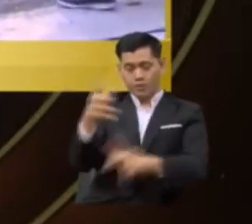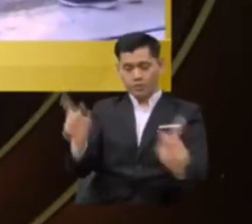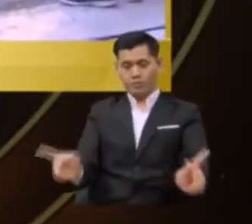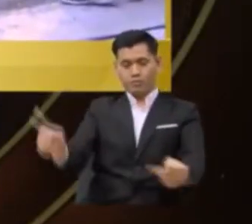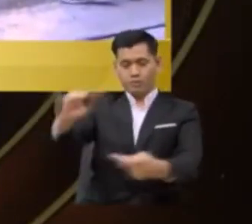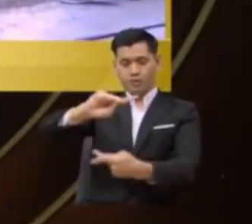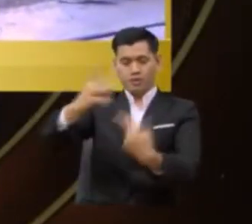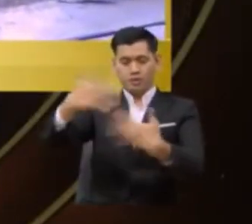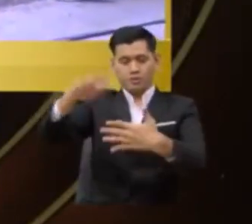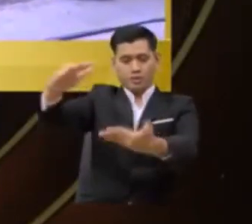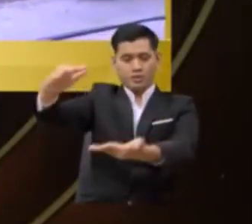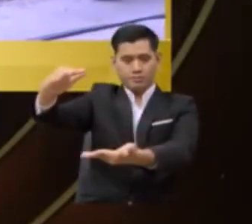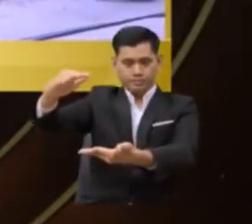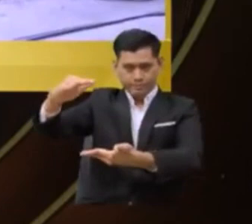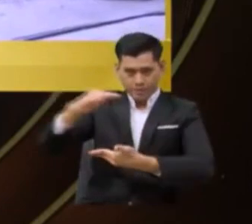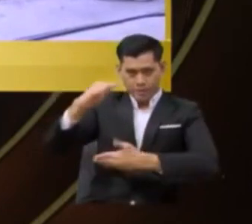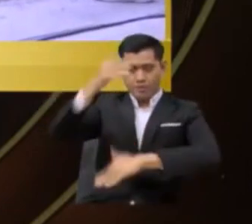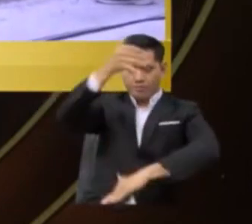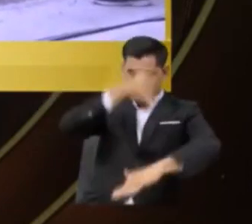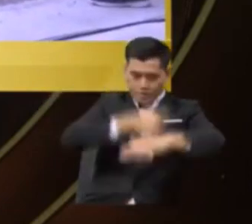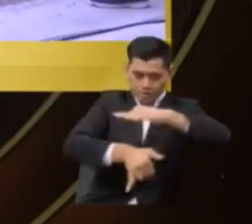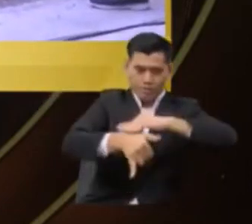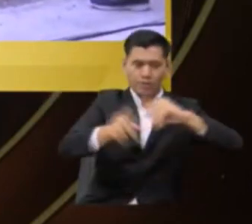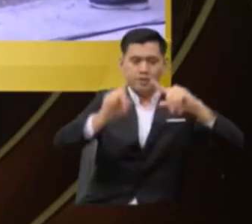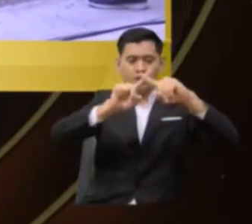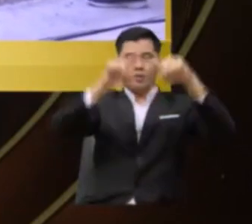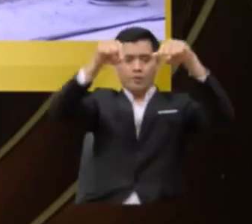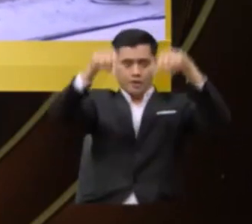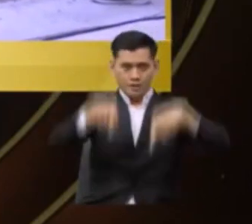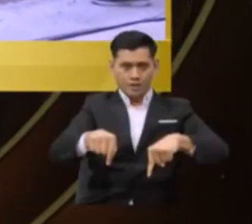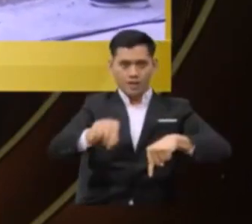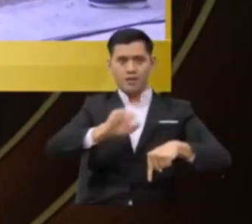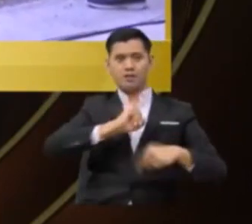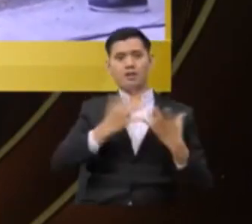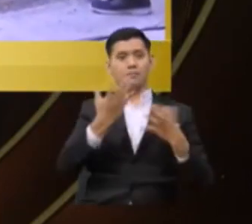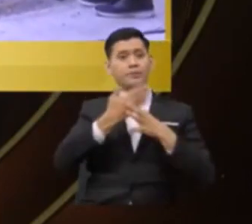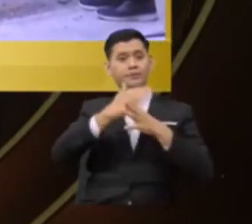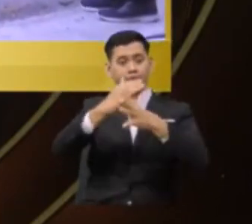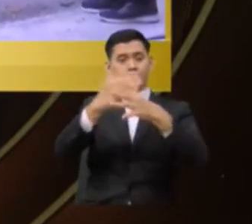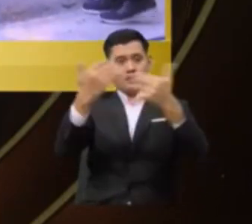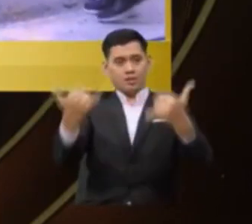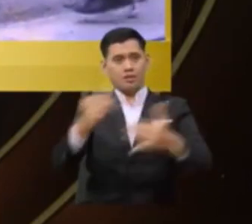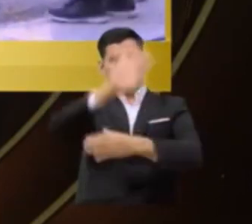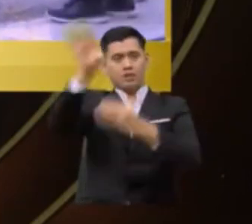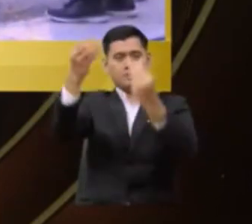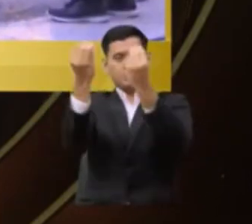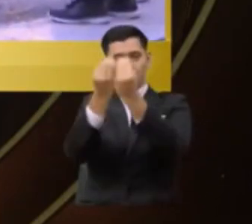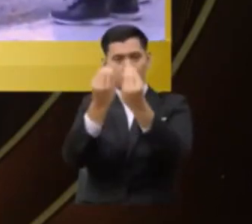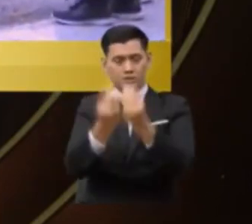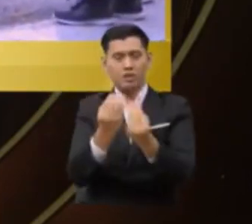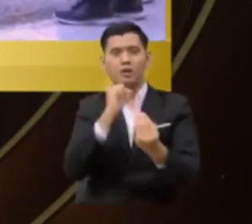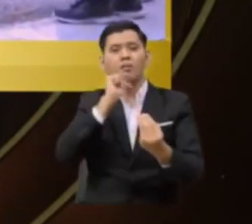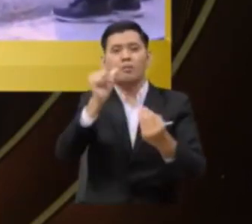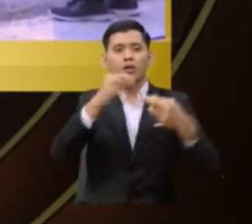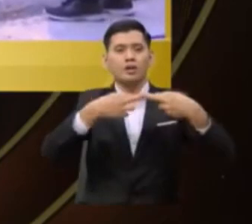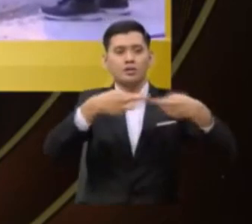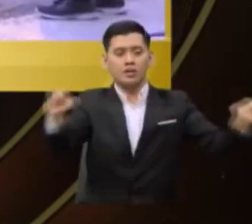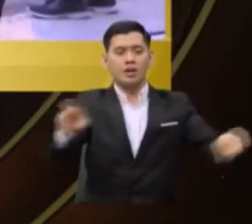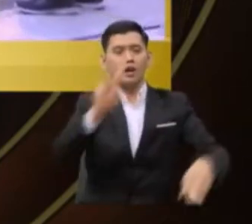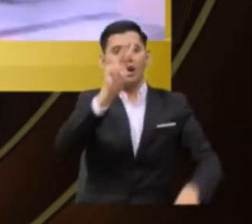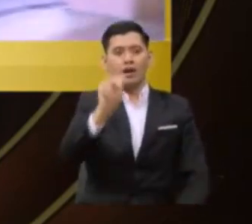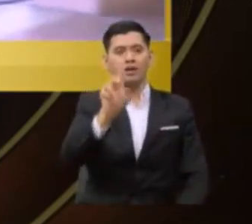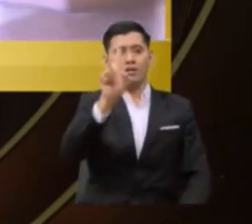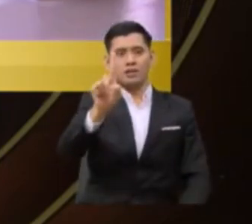telah dibawa masuk ke Dewan ini dan setakat yang saya boleh kongsikan ketika ini jumlah tidak rasmi bagi